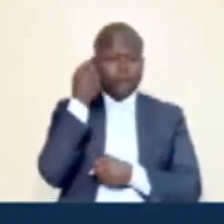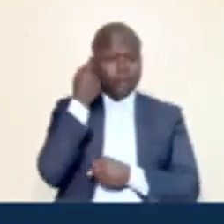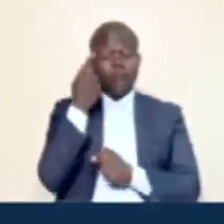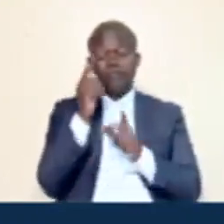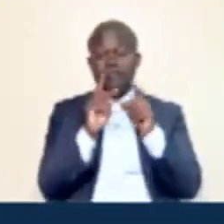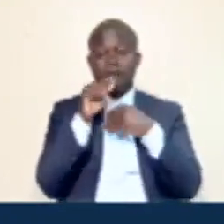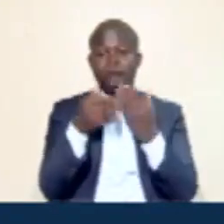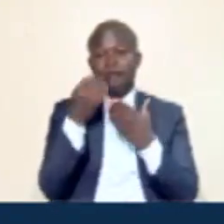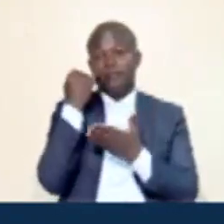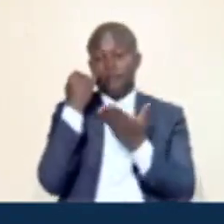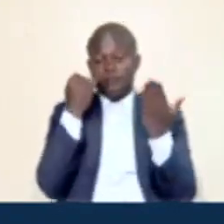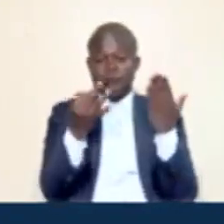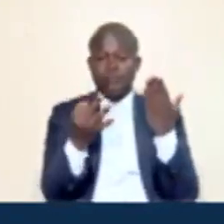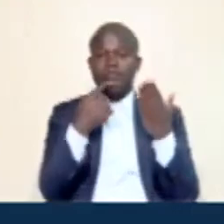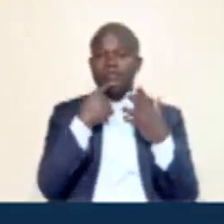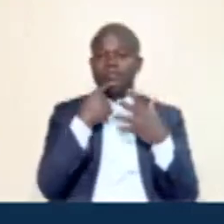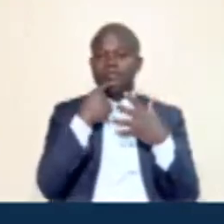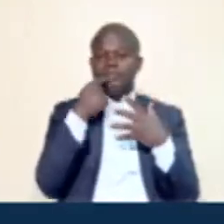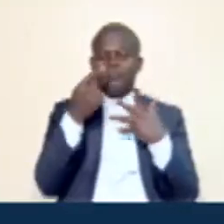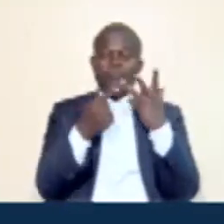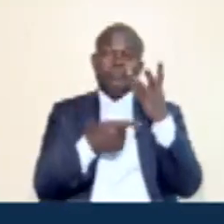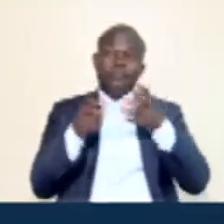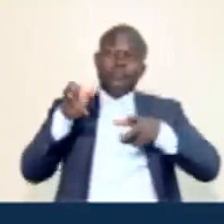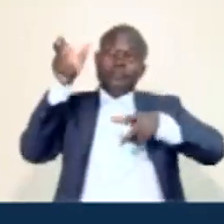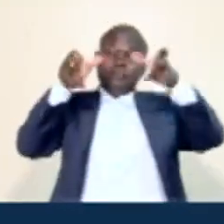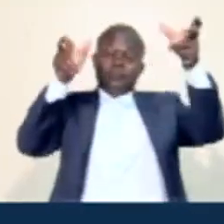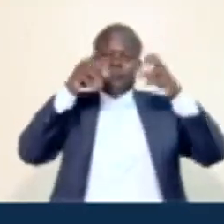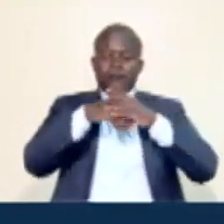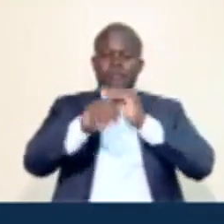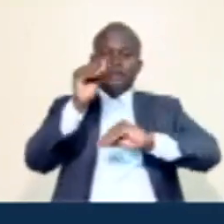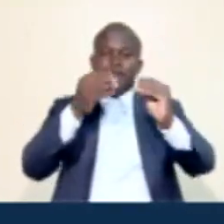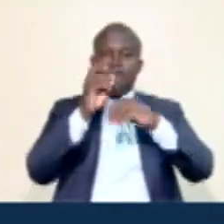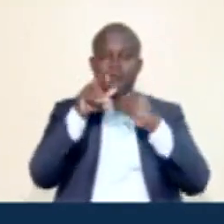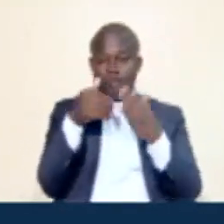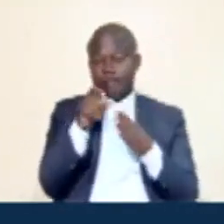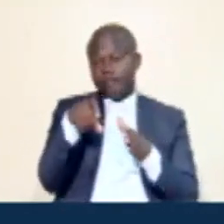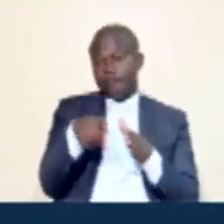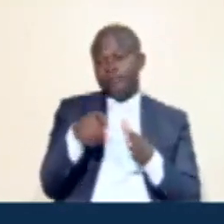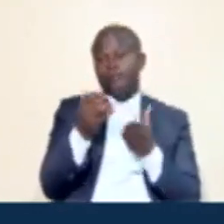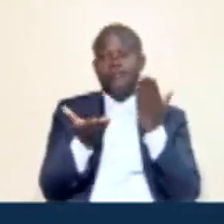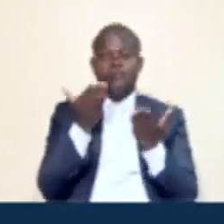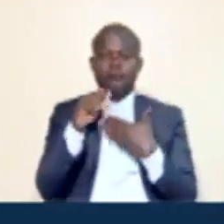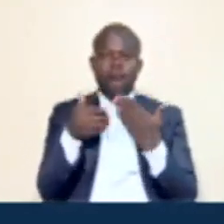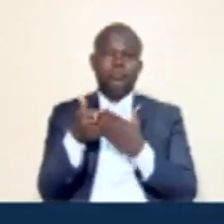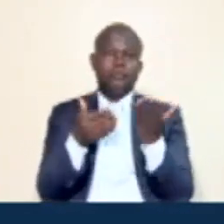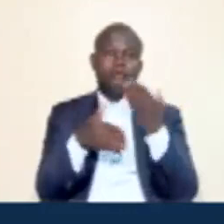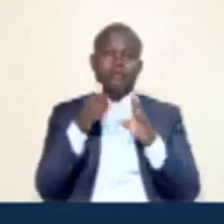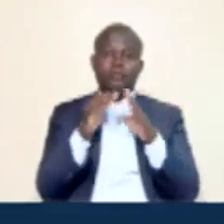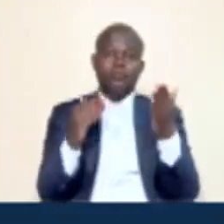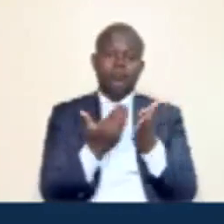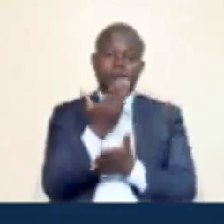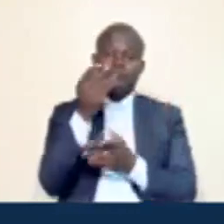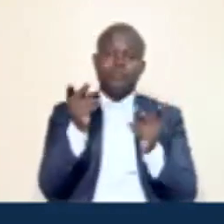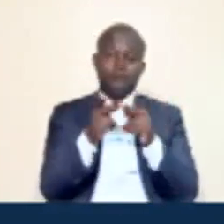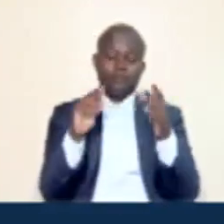iyo urabona hari amapoto bagurisha cyangwa bakenera yenda urubatse mushya uri kubaka